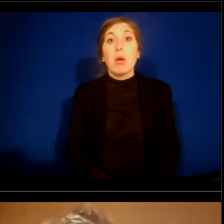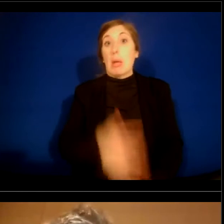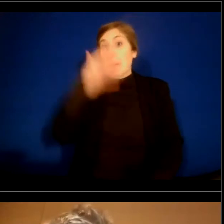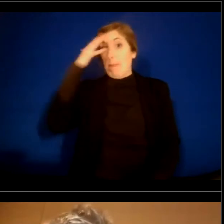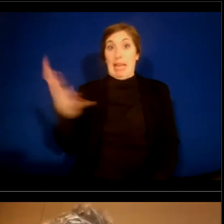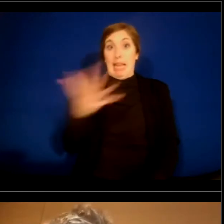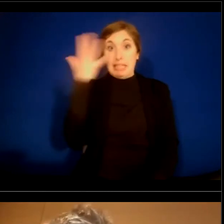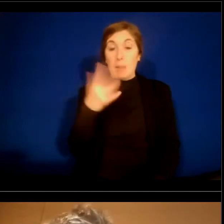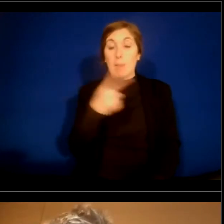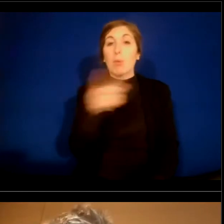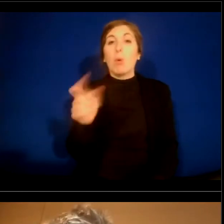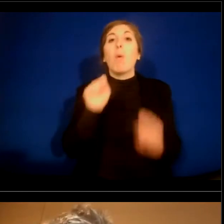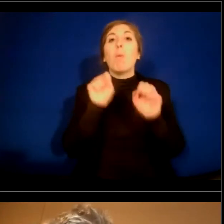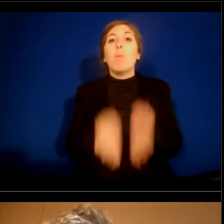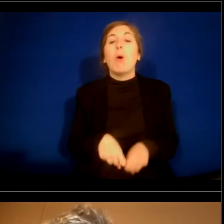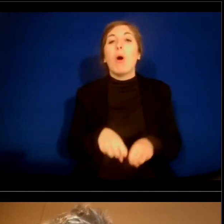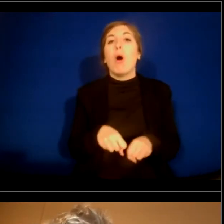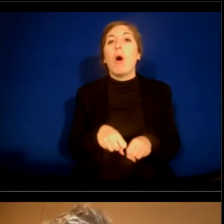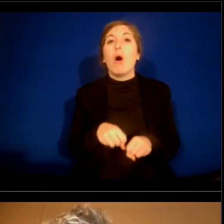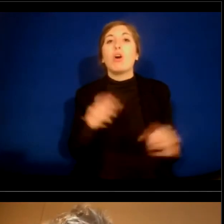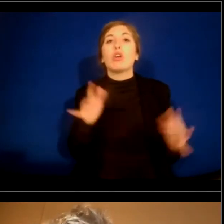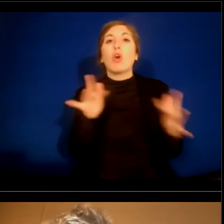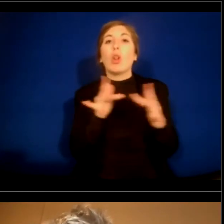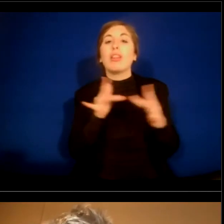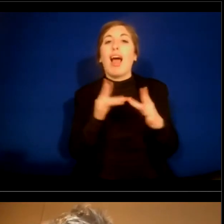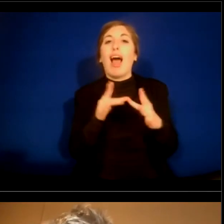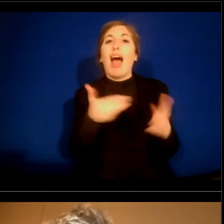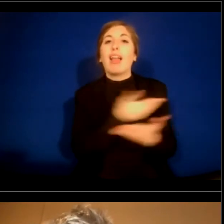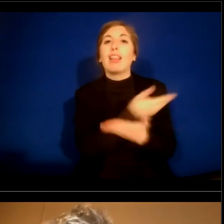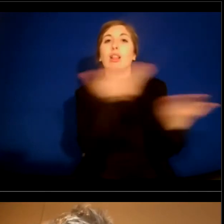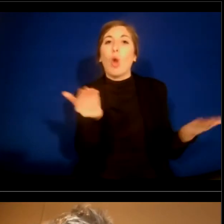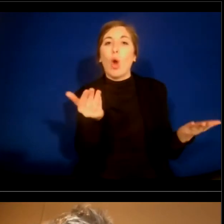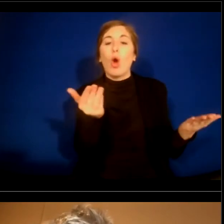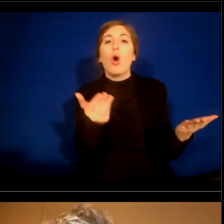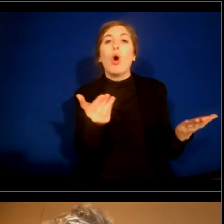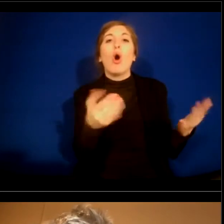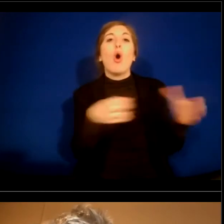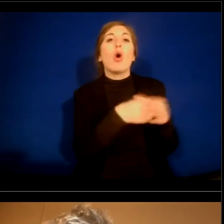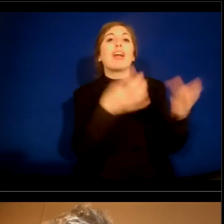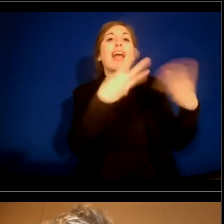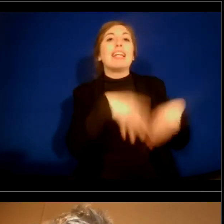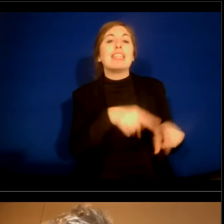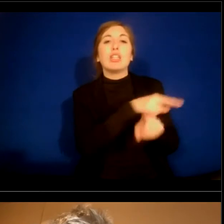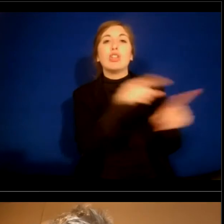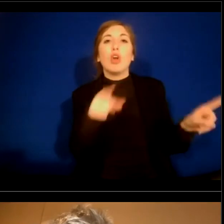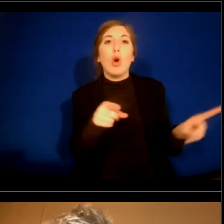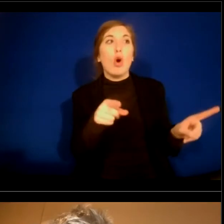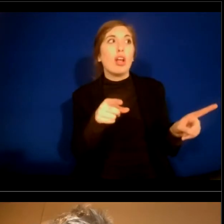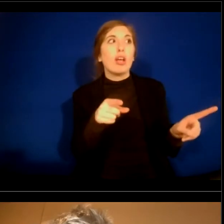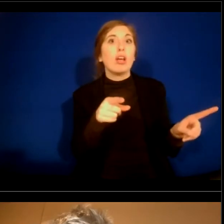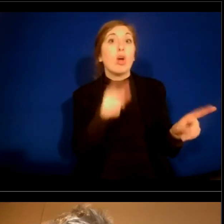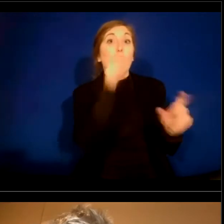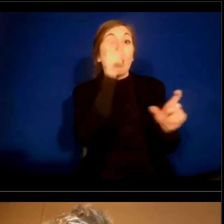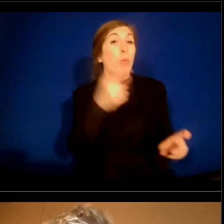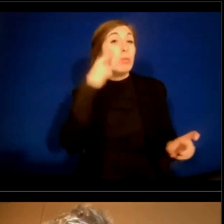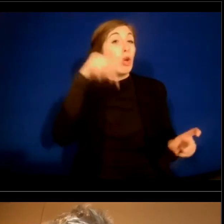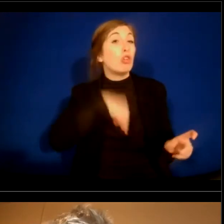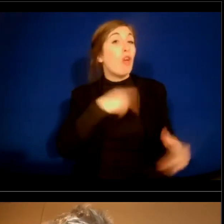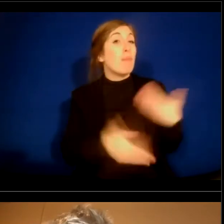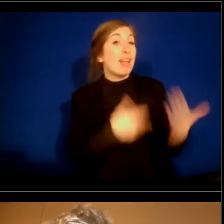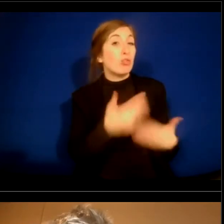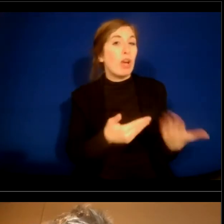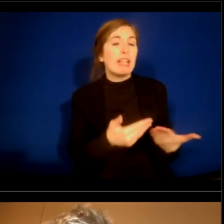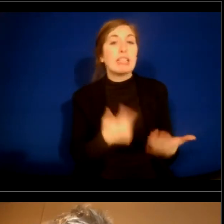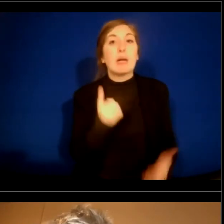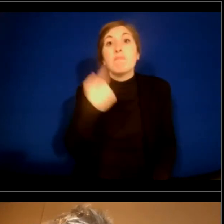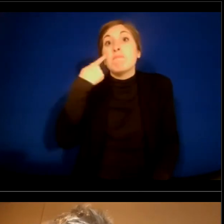esempio, alle associazioni che si occupano di psicologia dell'emergenza. Non so in questo momento in che modo siano in grado di accogliere